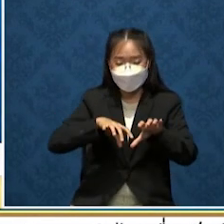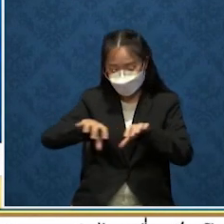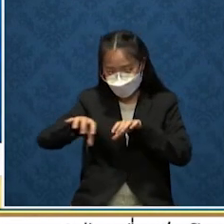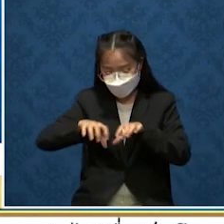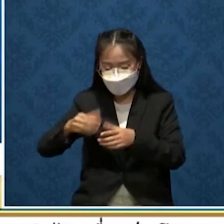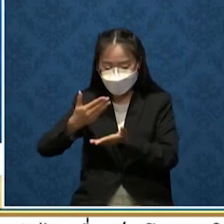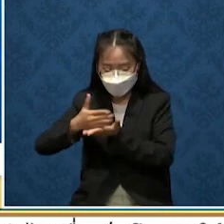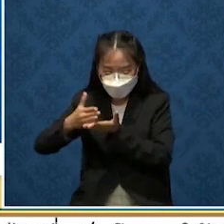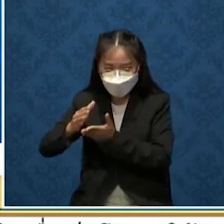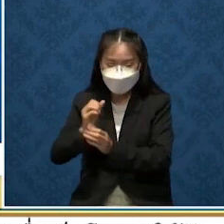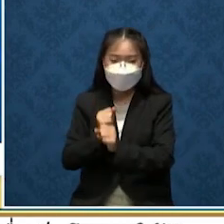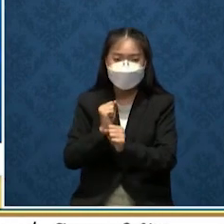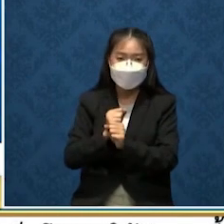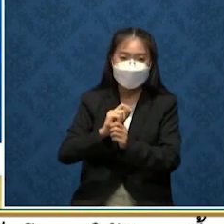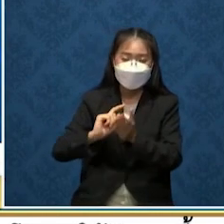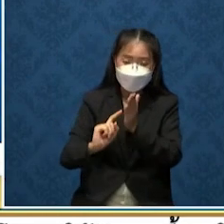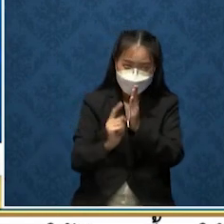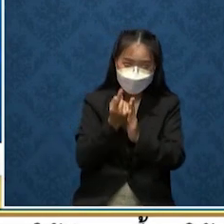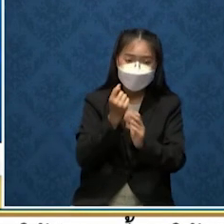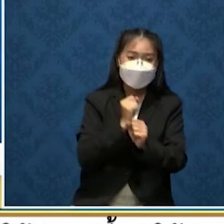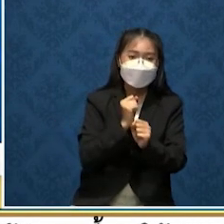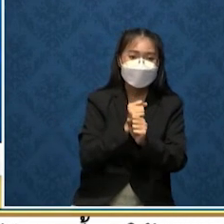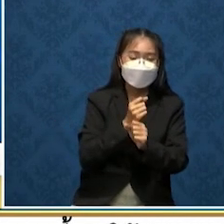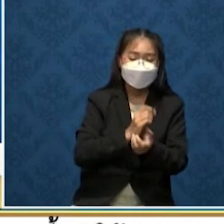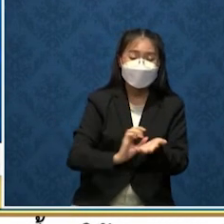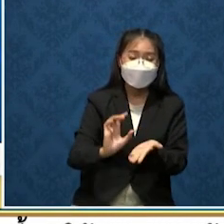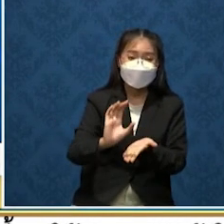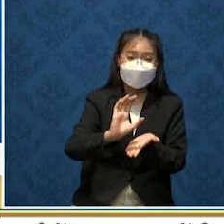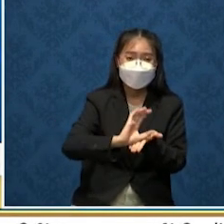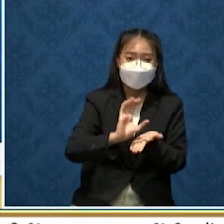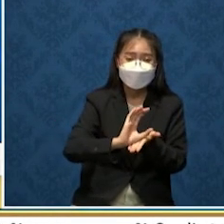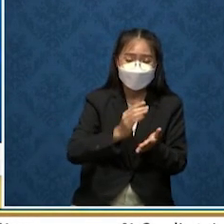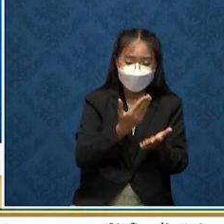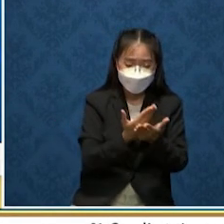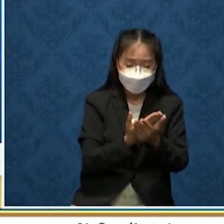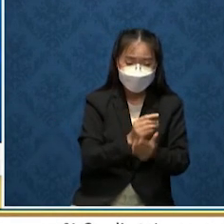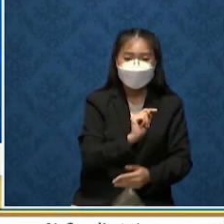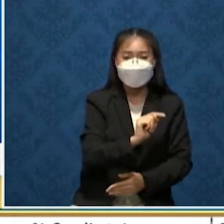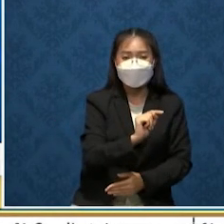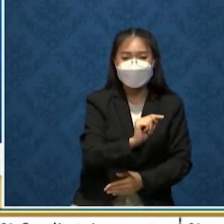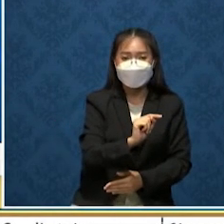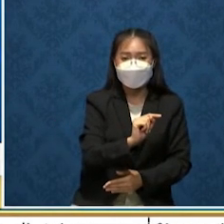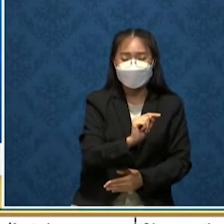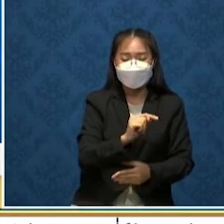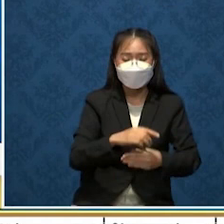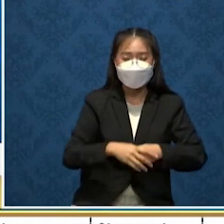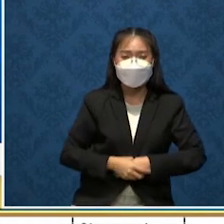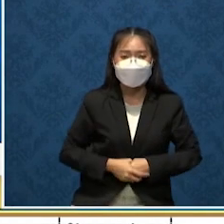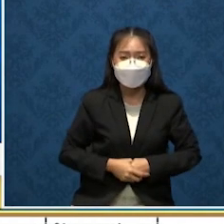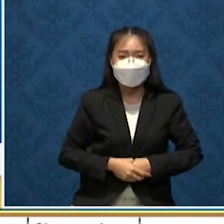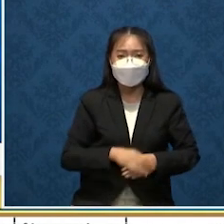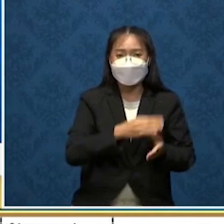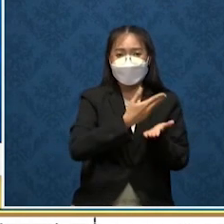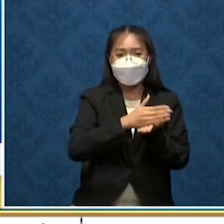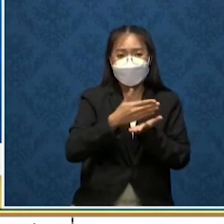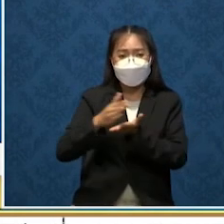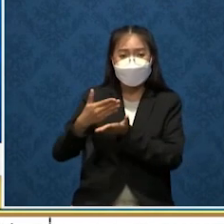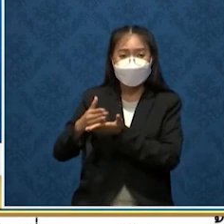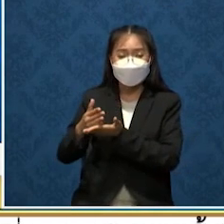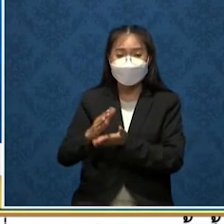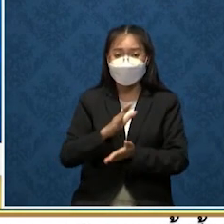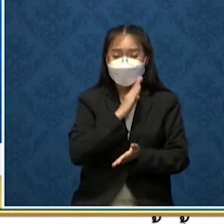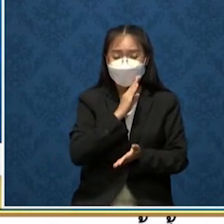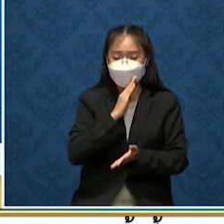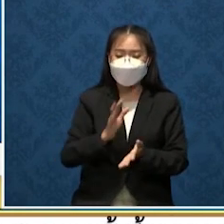แบ่งงานกันตั้งแต่ตอนตั้งงบประมาณแล้วนะครับเพราะฉะนั้นเงินจำนวนนี้ไม่จำเป็นนะครับเขาเรียกแบ่งงานกันเสร็จแต่ถ้างาน